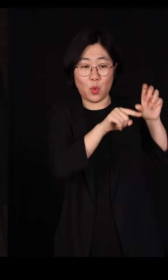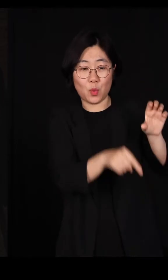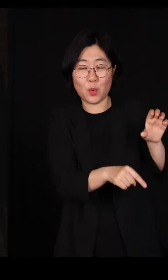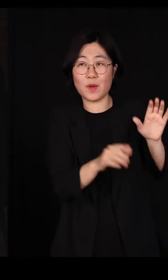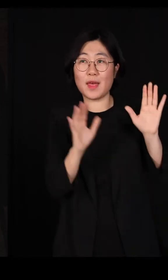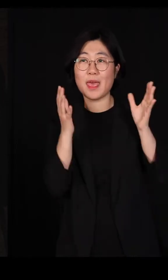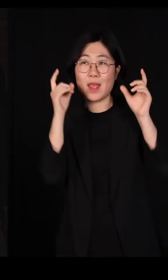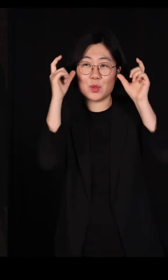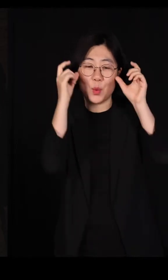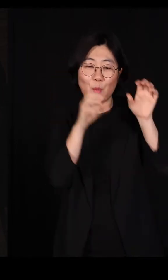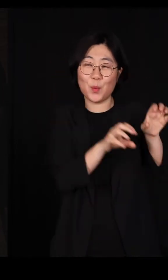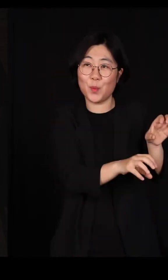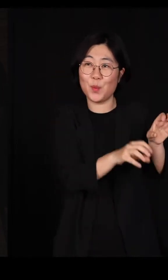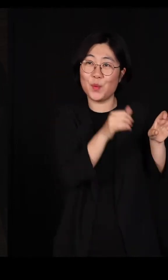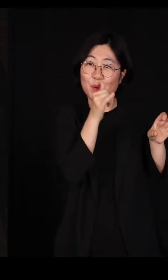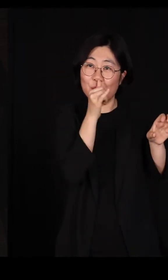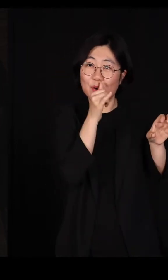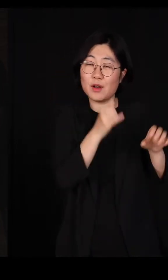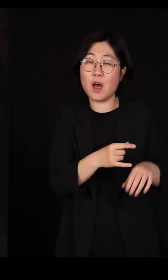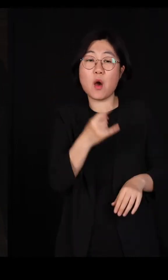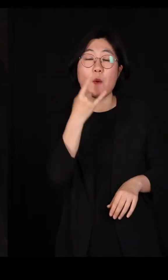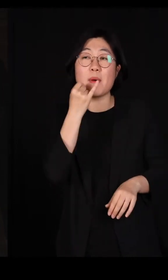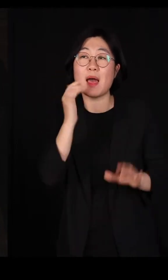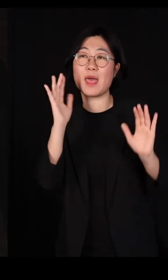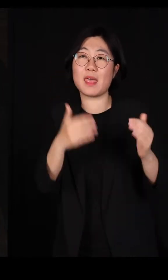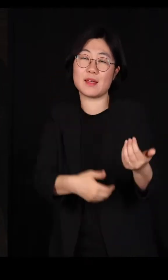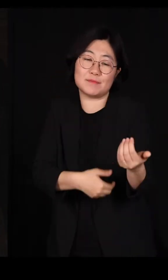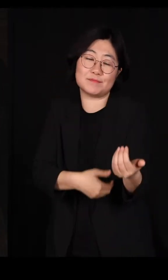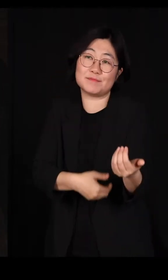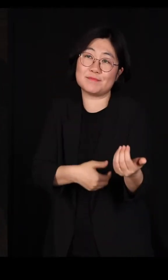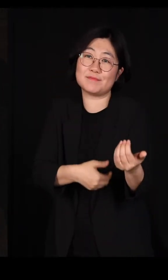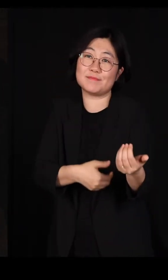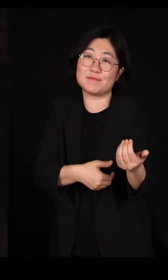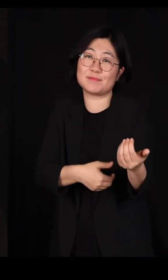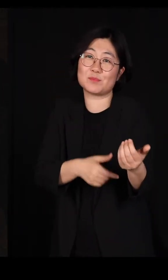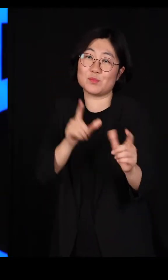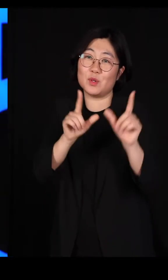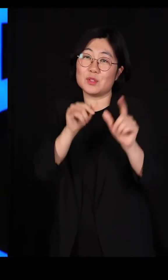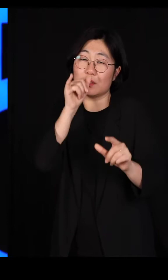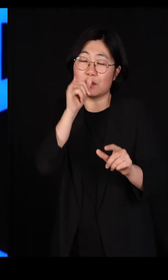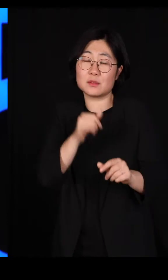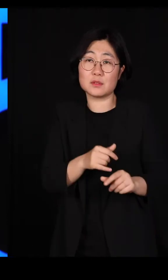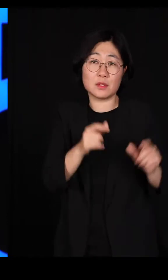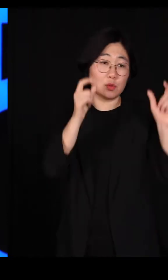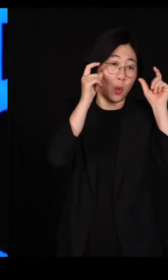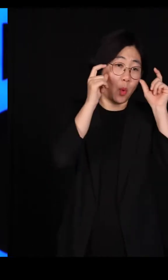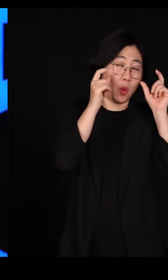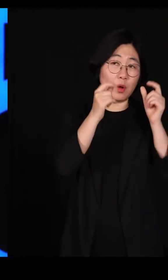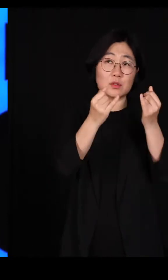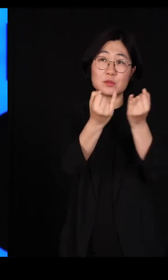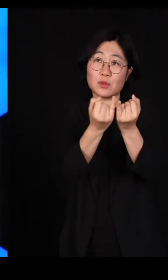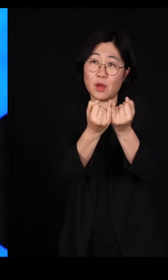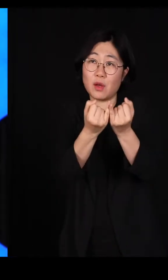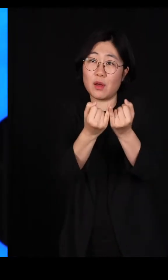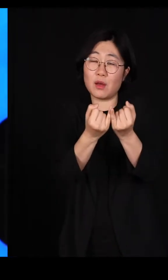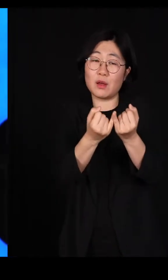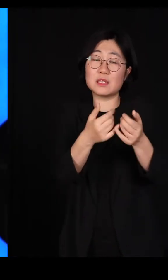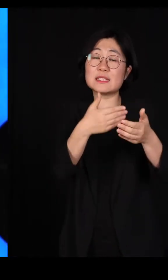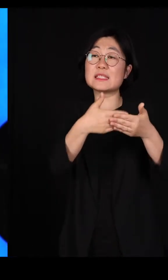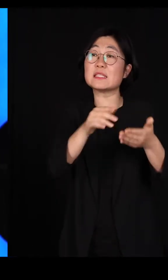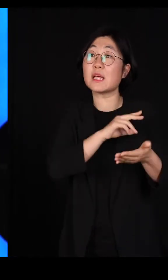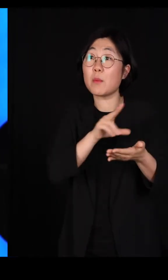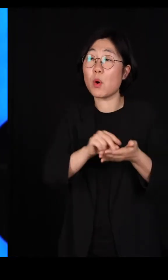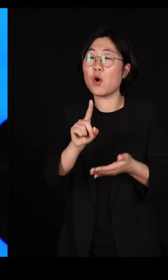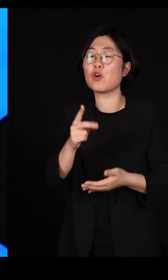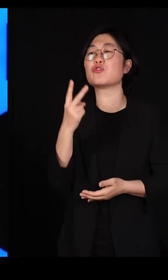젖소 밑에 송아지가 있죠. 엄마가 아이를 재우고 있어요. 자, 젖소와 여성.